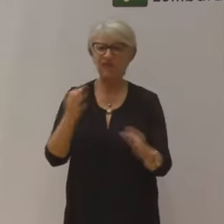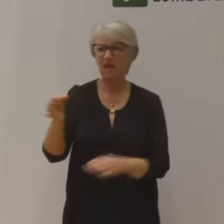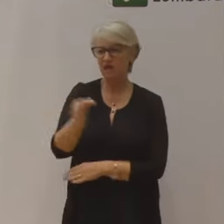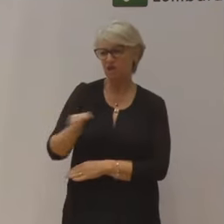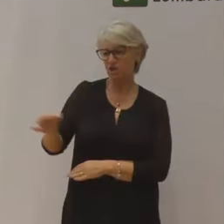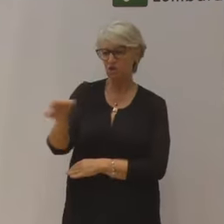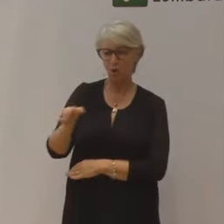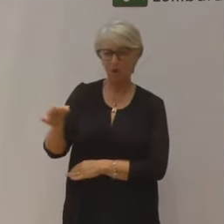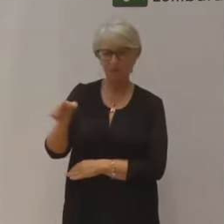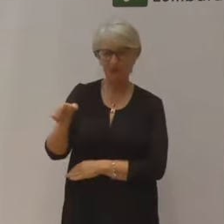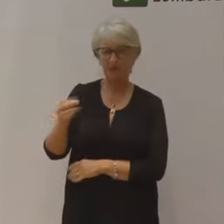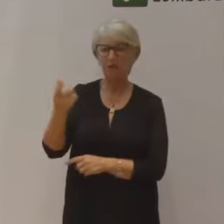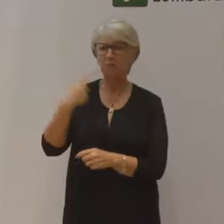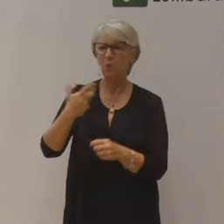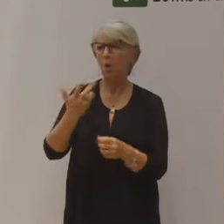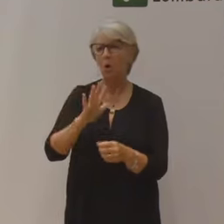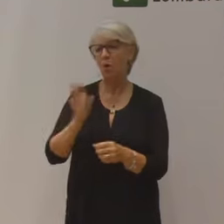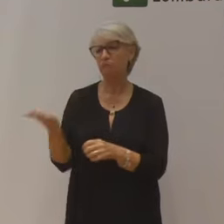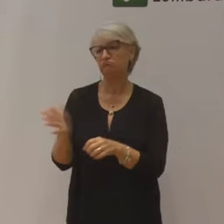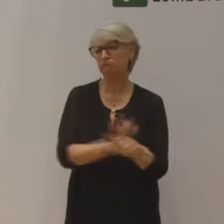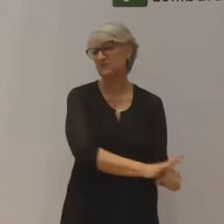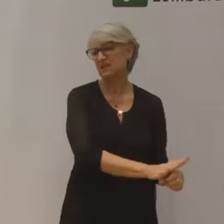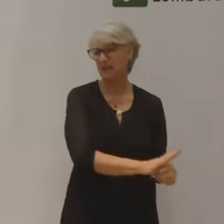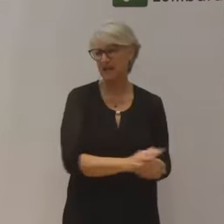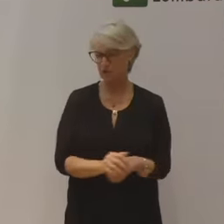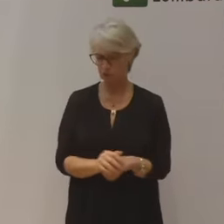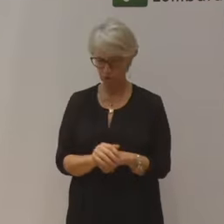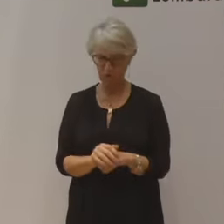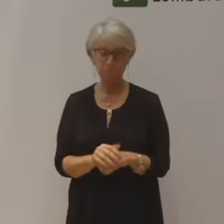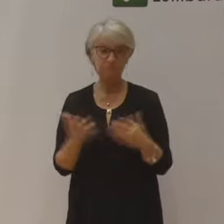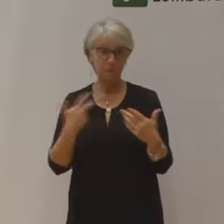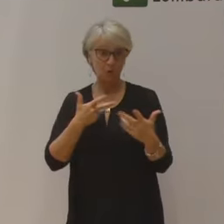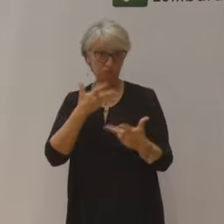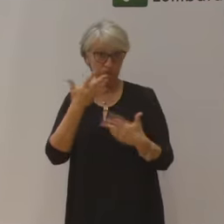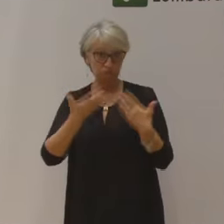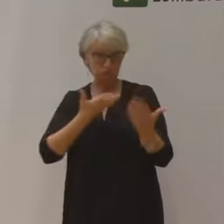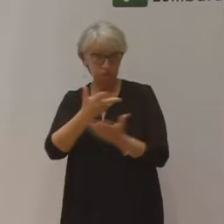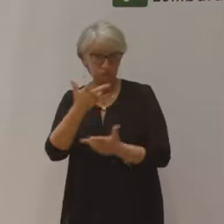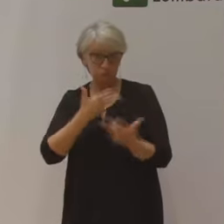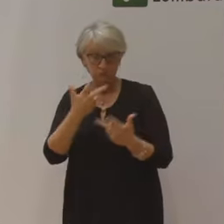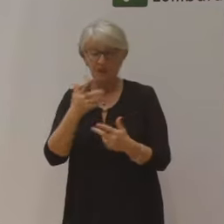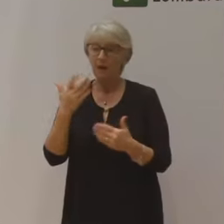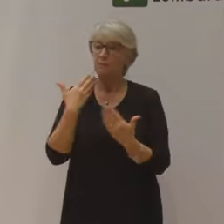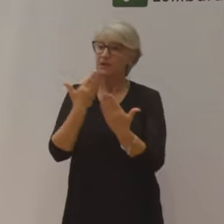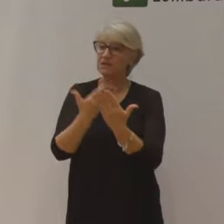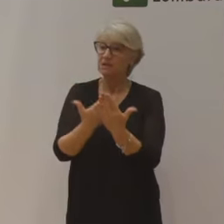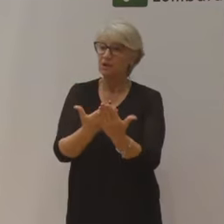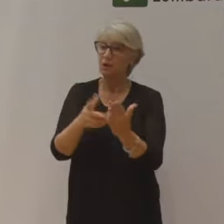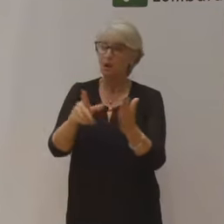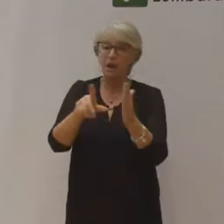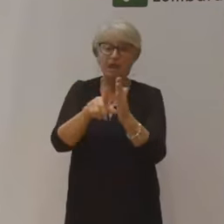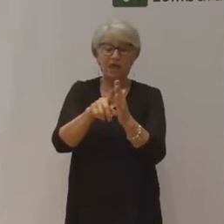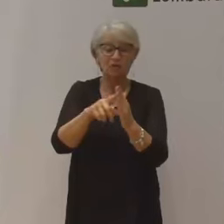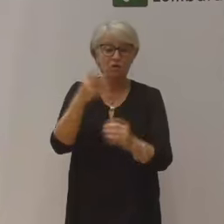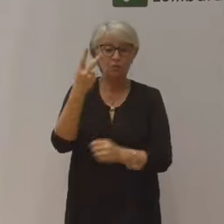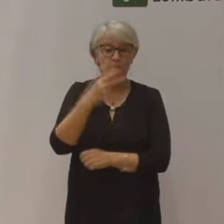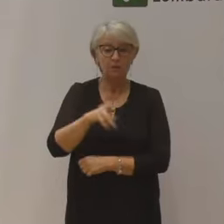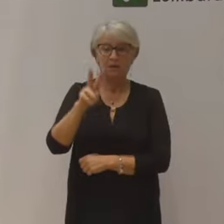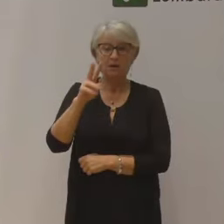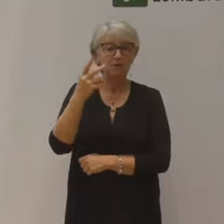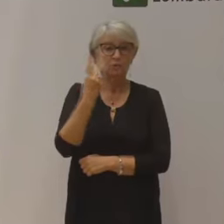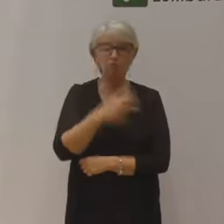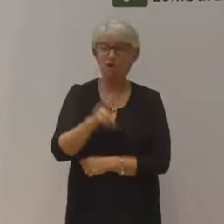o addirittura la segregazione. Quanto sin qui detto si ricollega alla presentazione della proposta di legge del numero 222